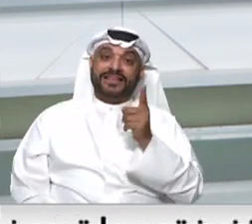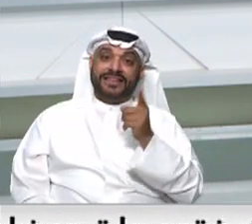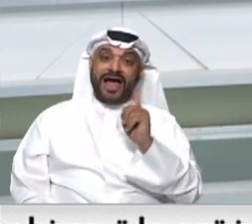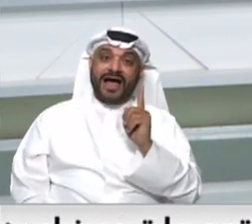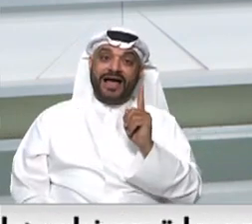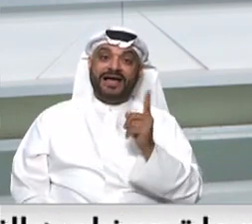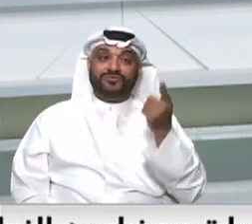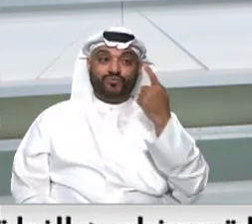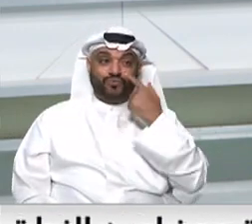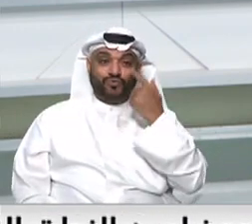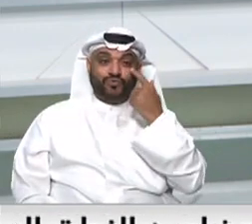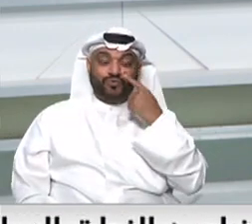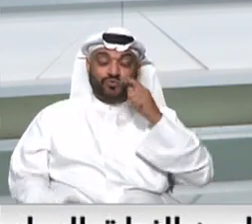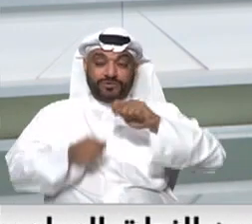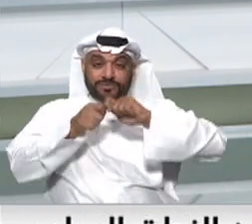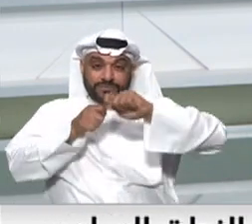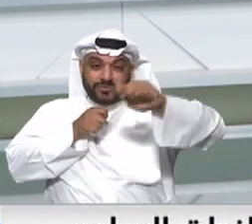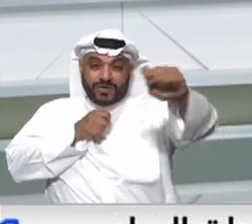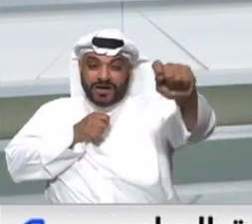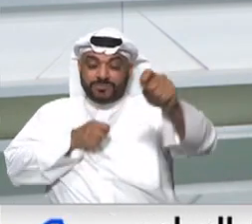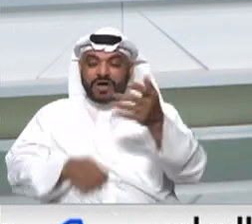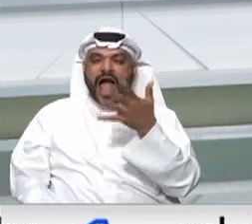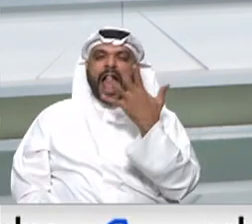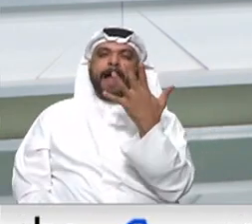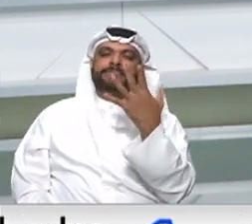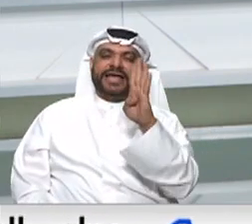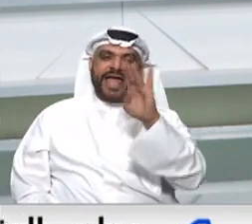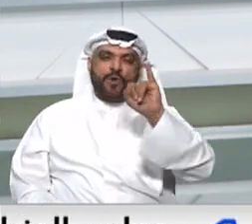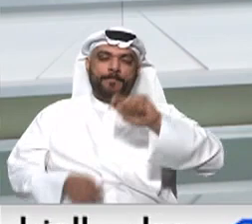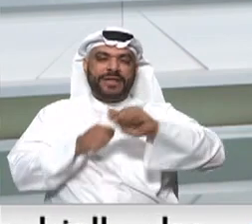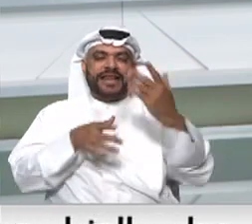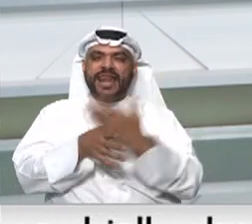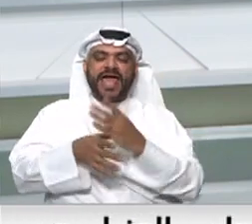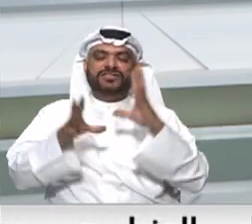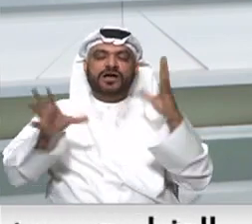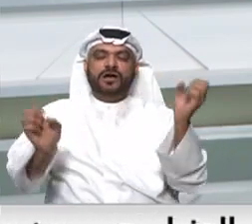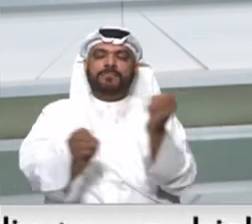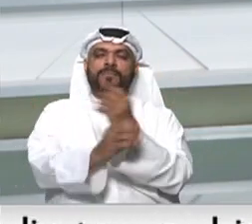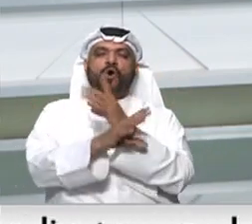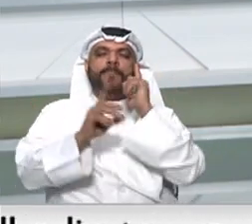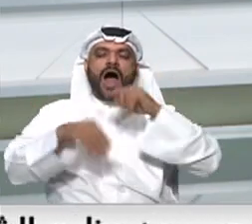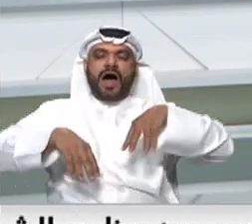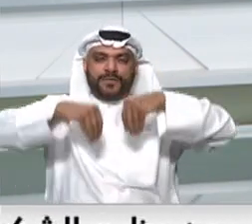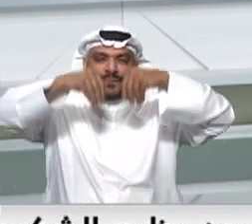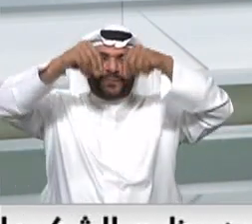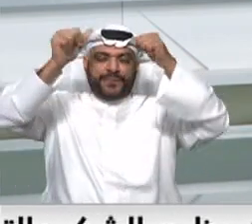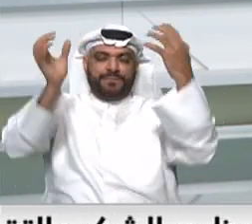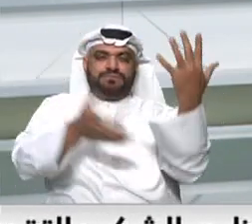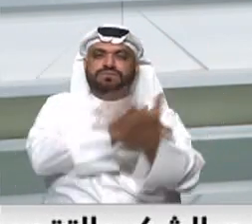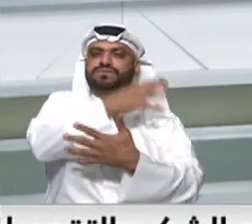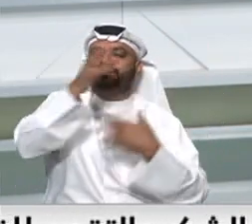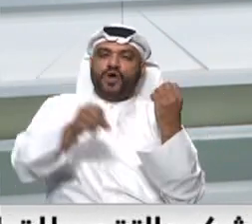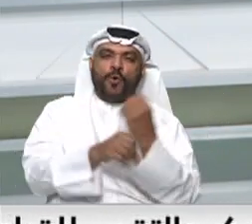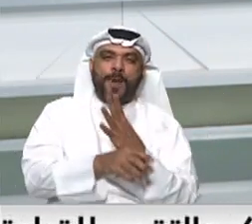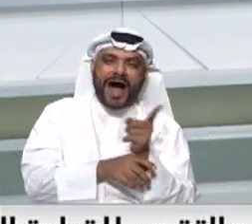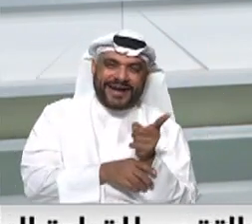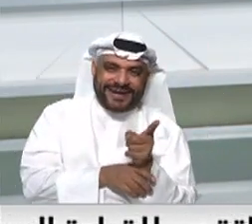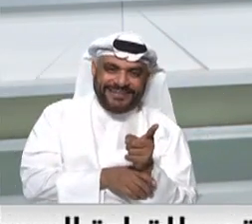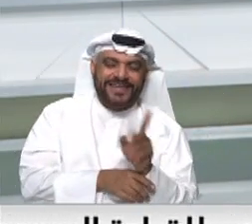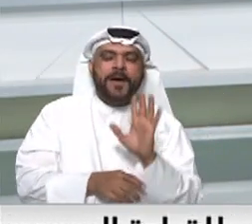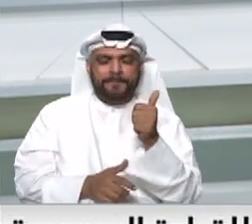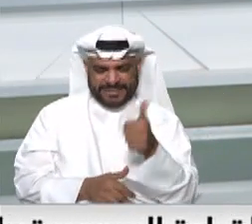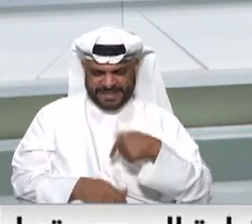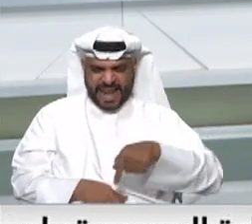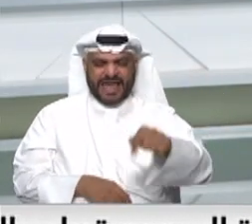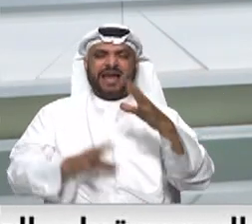التحسن تدريجي خلال الساعات القليله المقبله الهواء الشمال الغربي راح يكون نشط على فترات اغلب النشاط راح يكون على المناطق السعاليه سرعه الرياح تصل